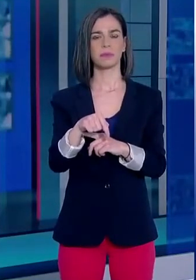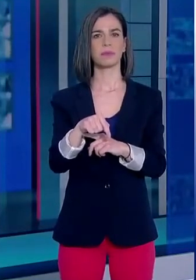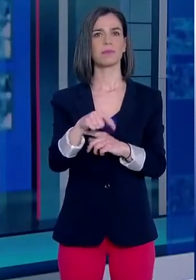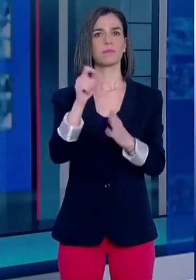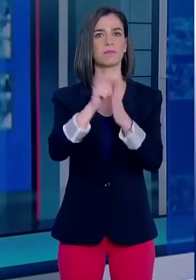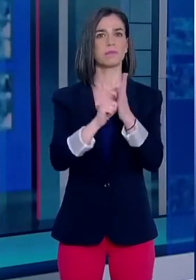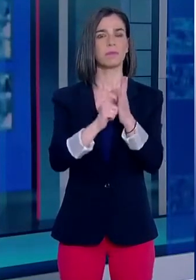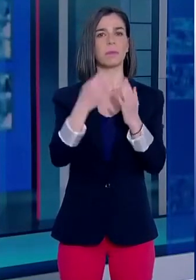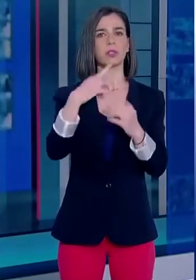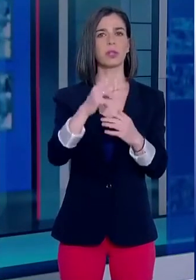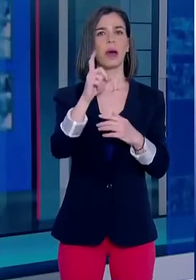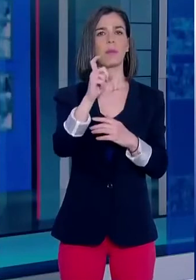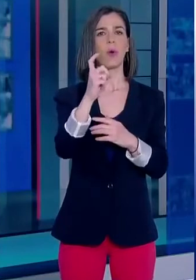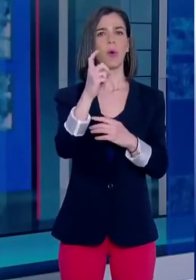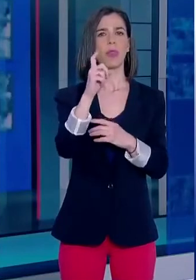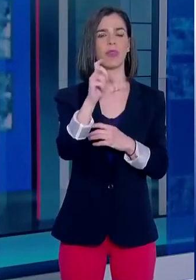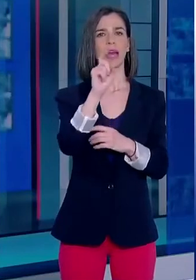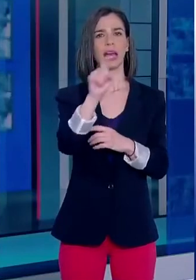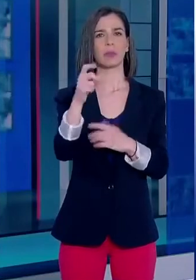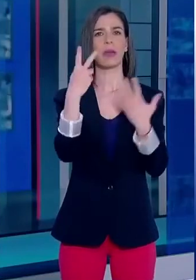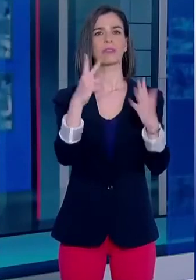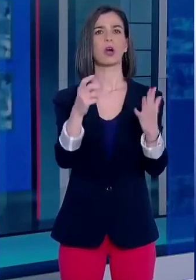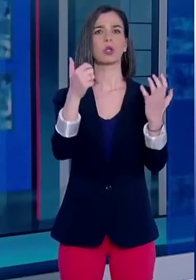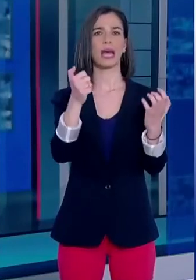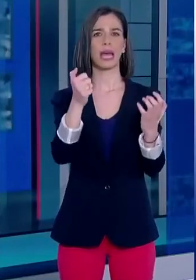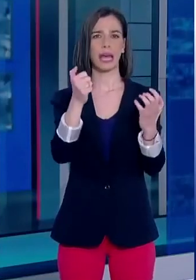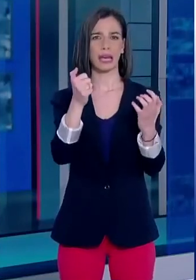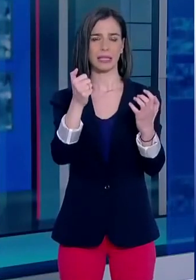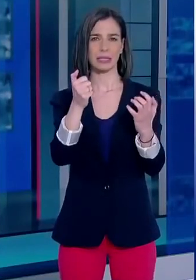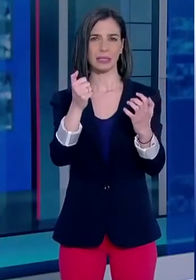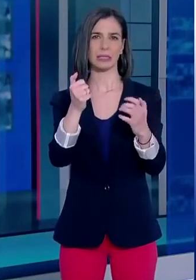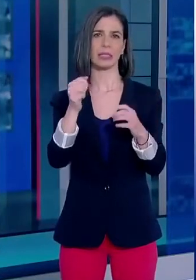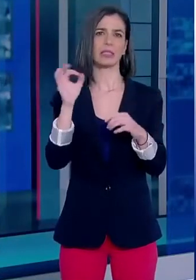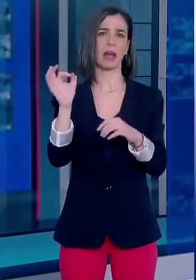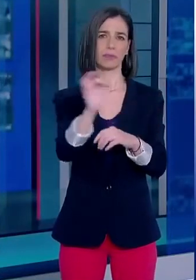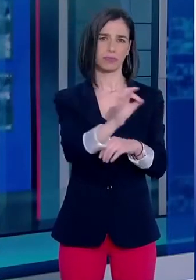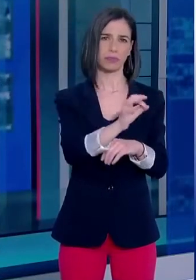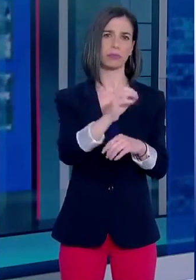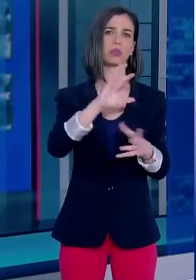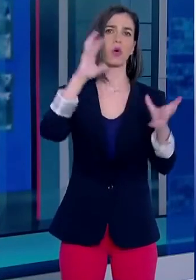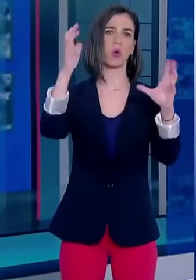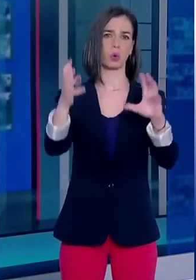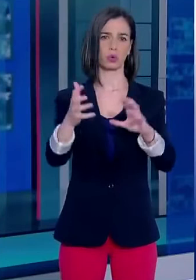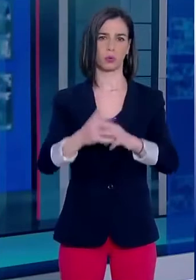έχουν καταγραφεί περισσότερα από 2.760.000 καταγεγραμμένα κρούσματα του νέου κορονοϊού σε παγκόσμιο επίπεδο.